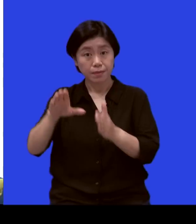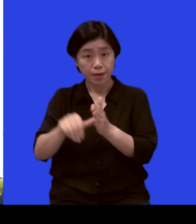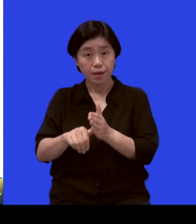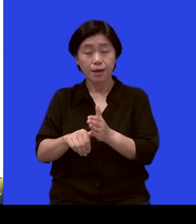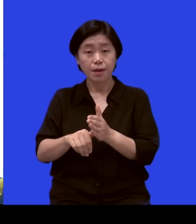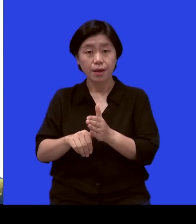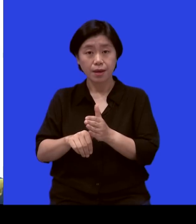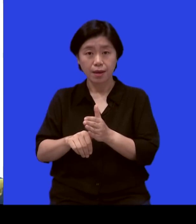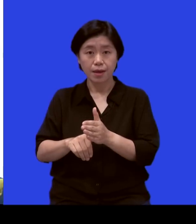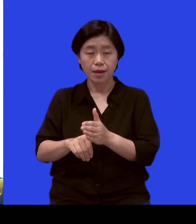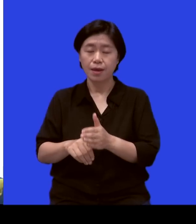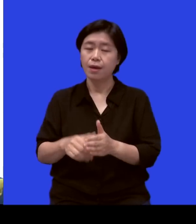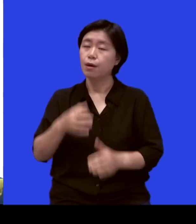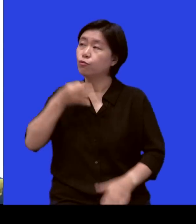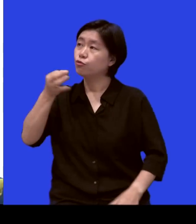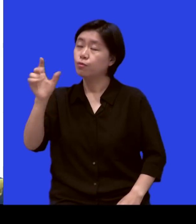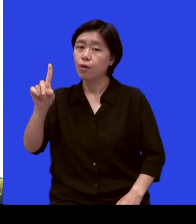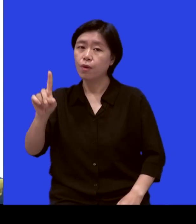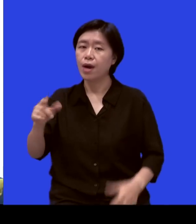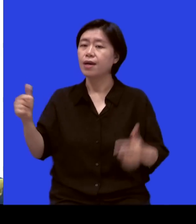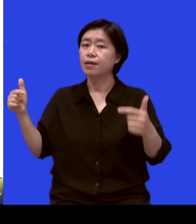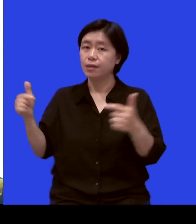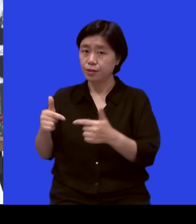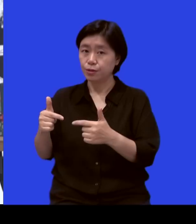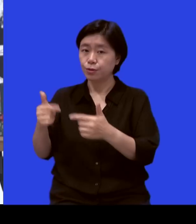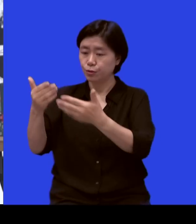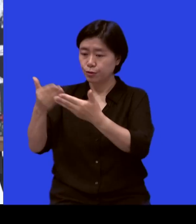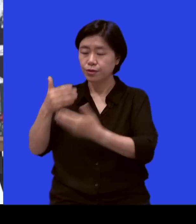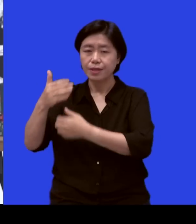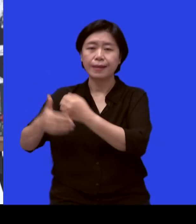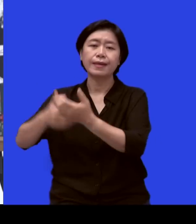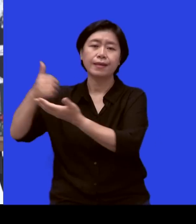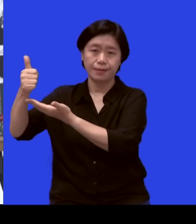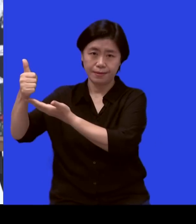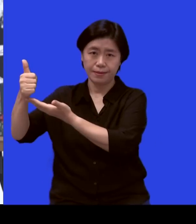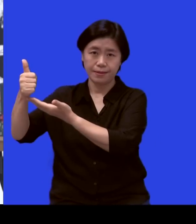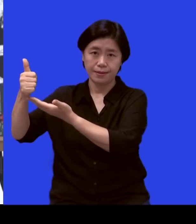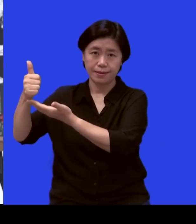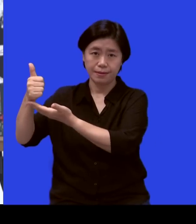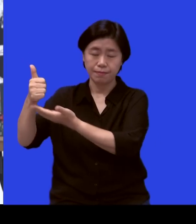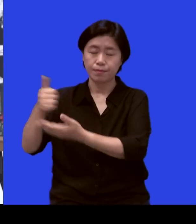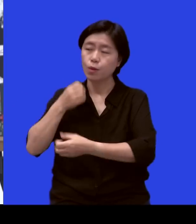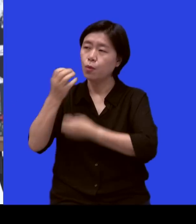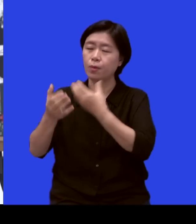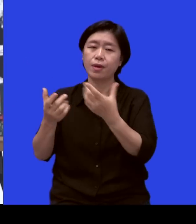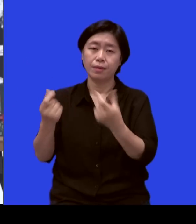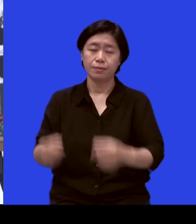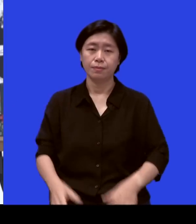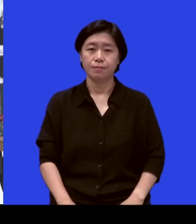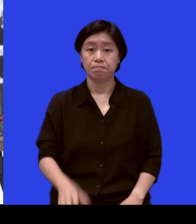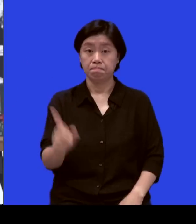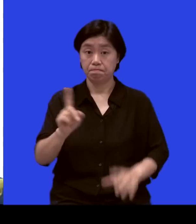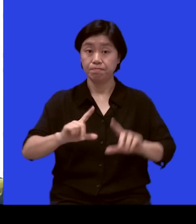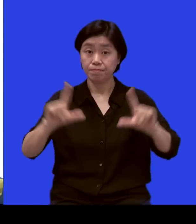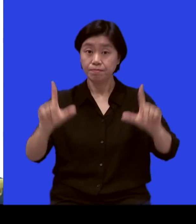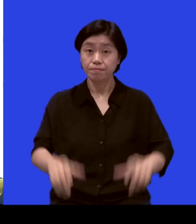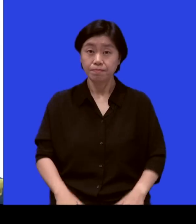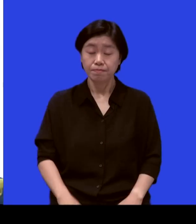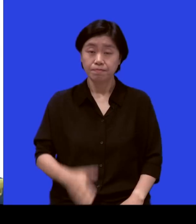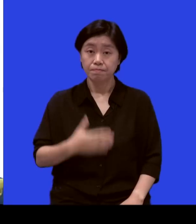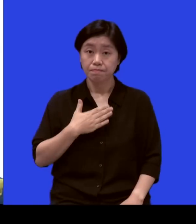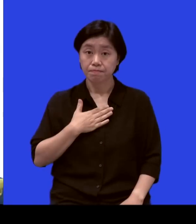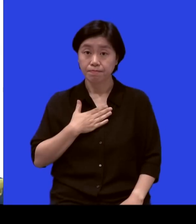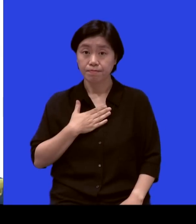치유하신 하나님, 이렇게 하나님을 부를 때 호칭에 대해서 고백적으로 이제 하는 거예요. 또 어떤 날은